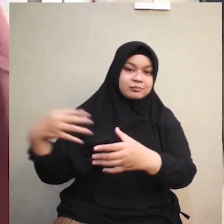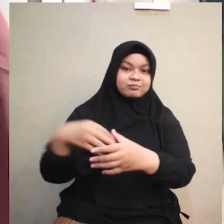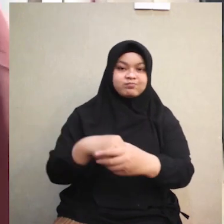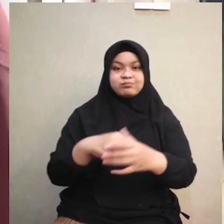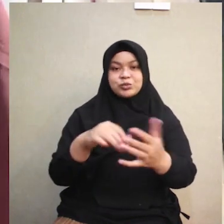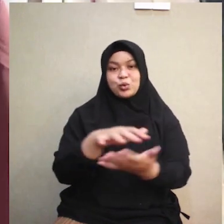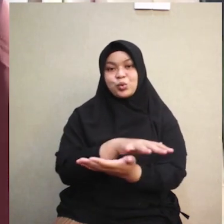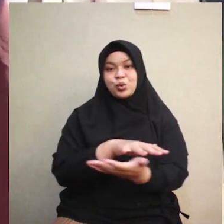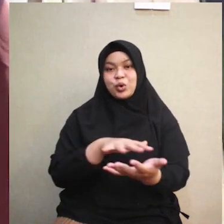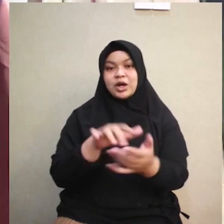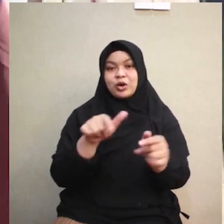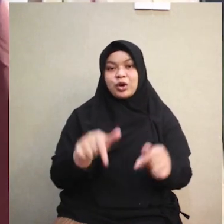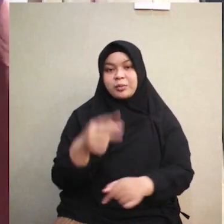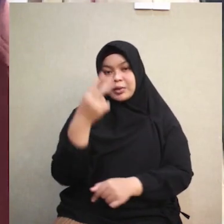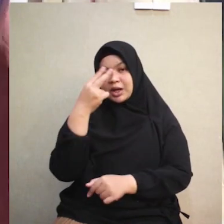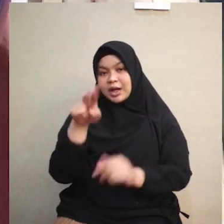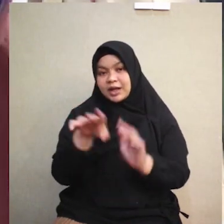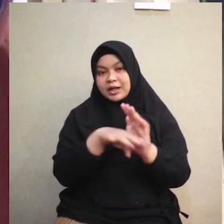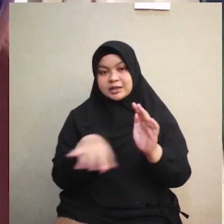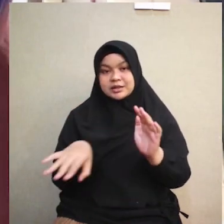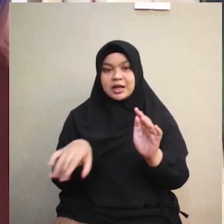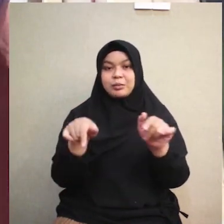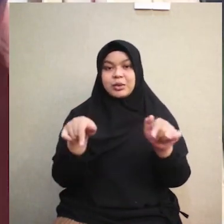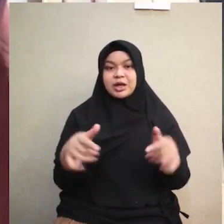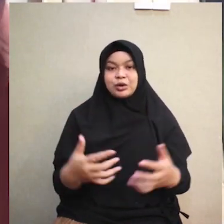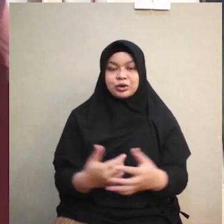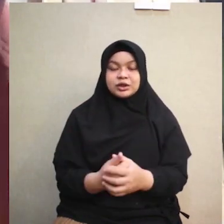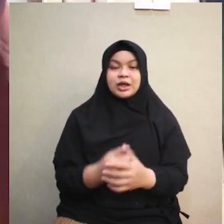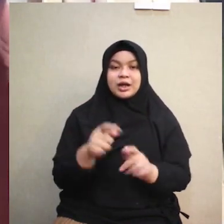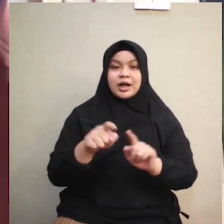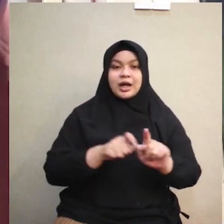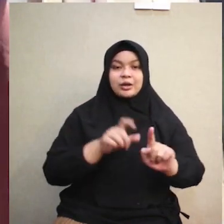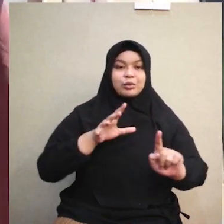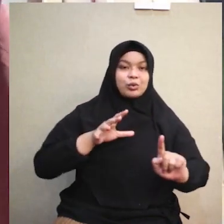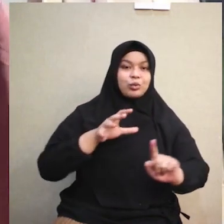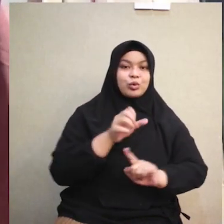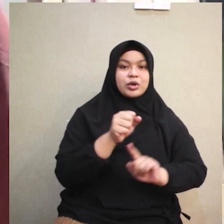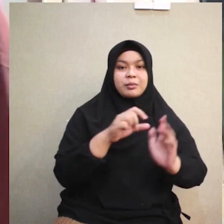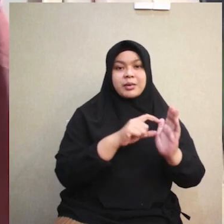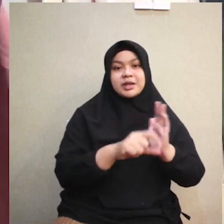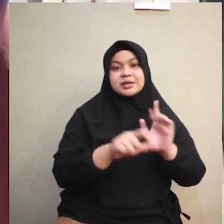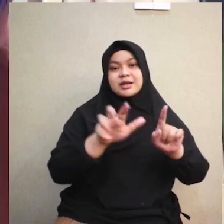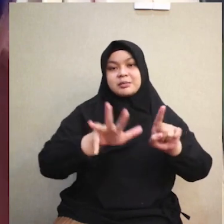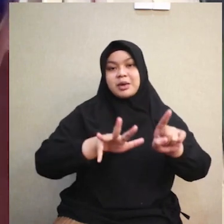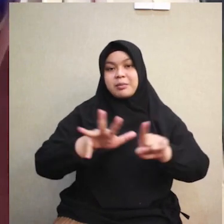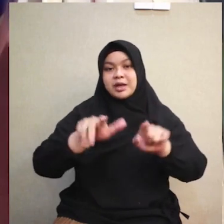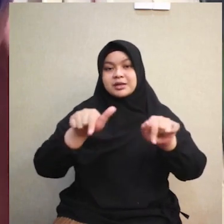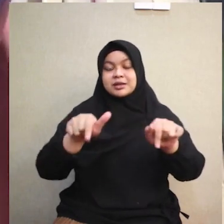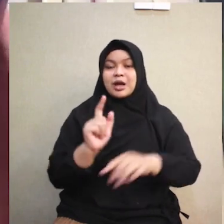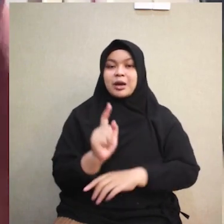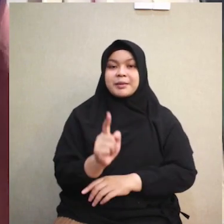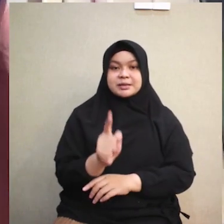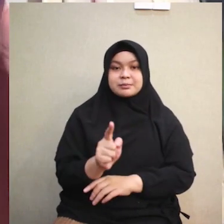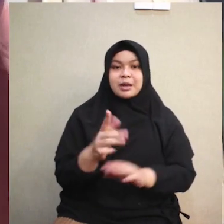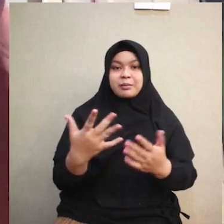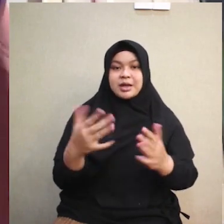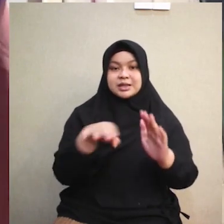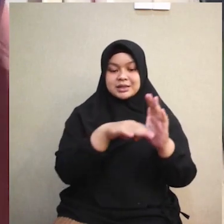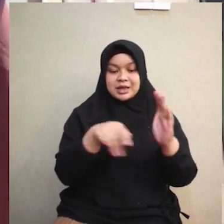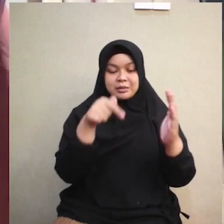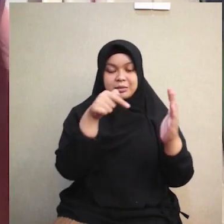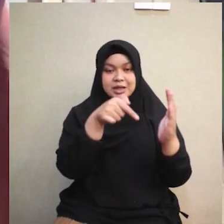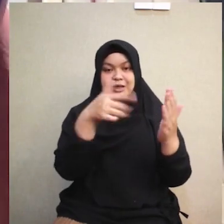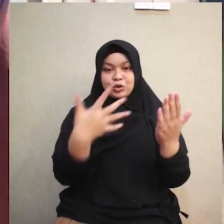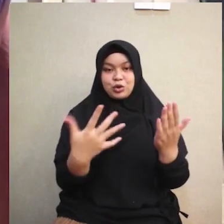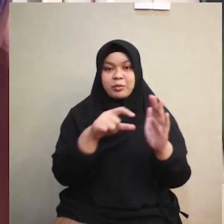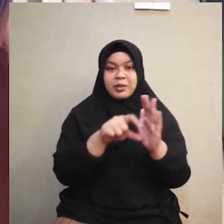menyimak dari crvd rekan-rekan bahwa ini dari perwujudan pasal 19 karena di crvd